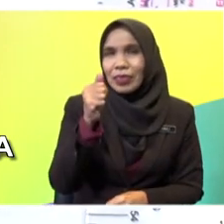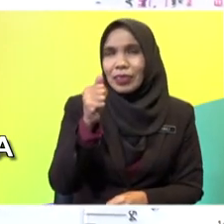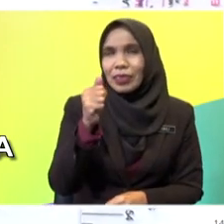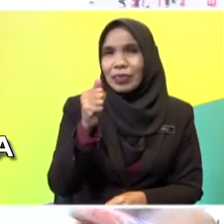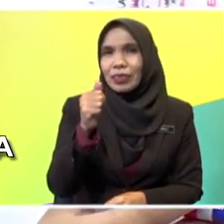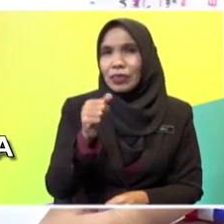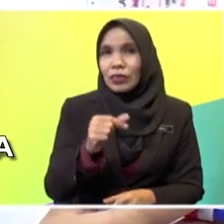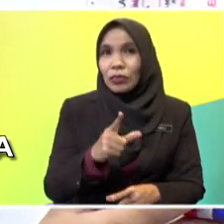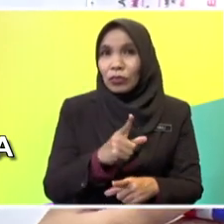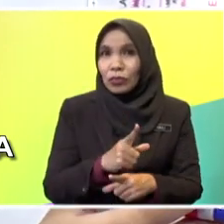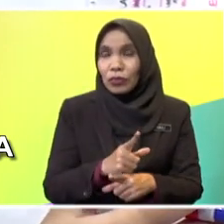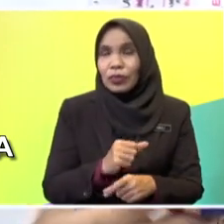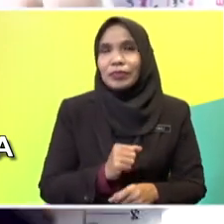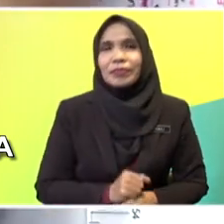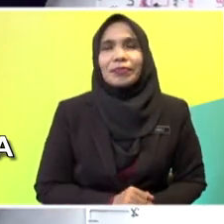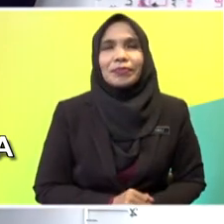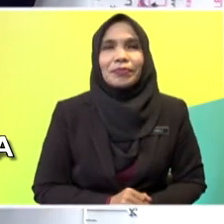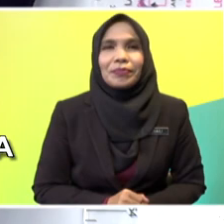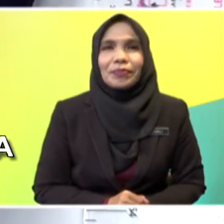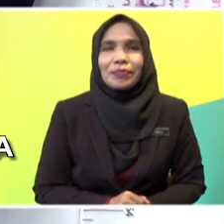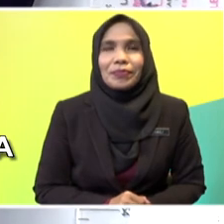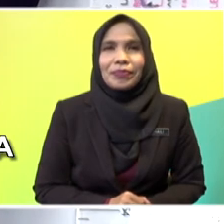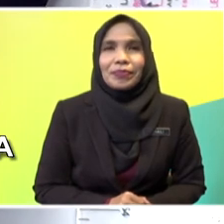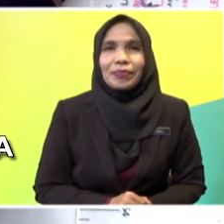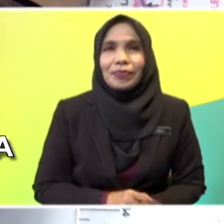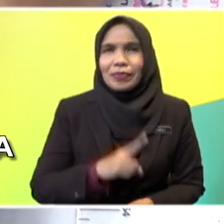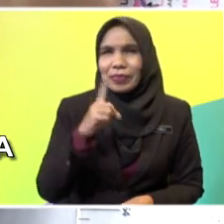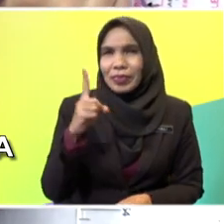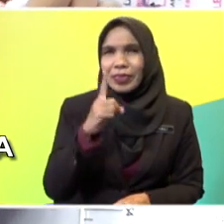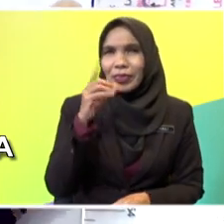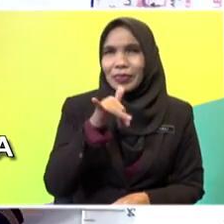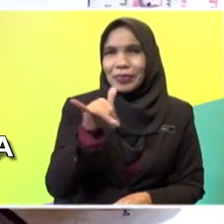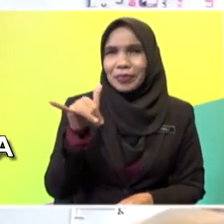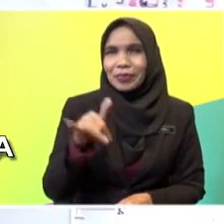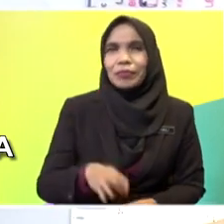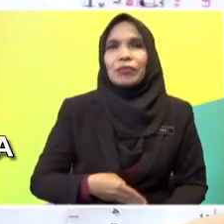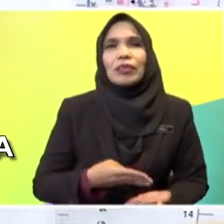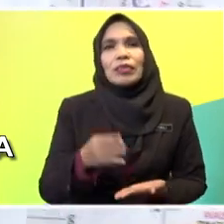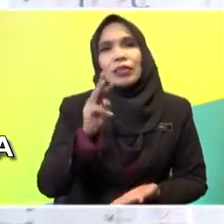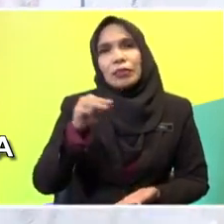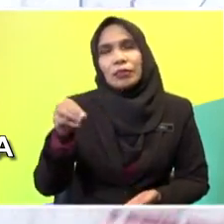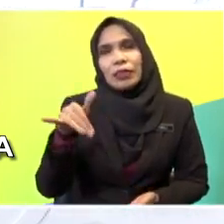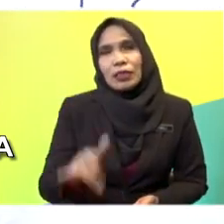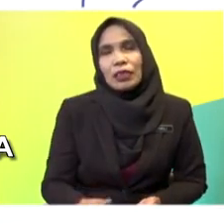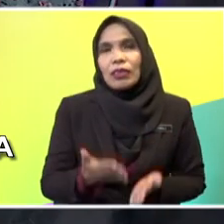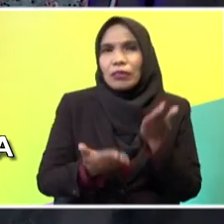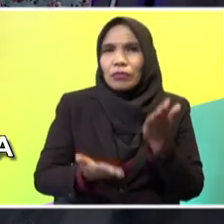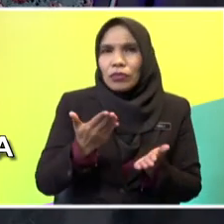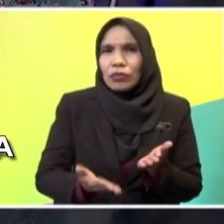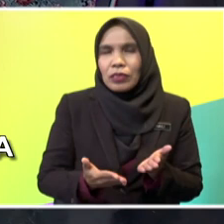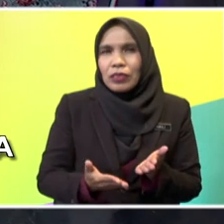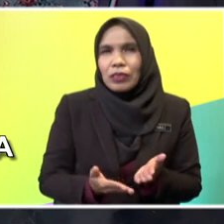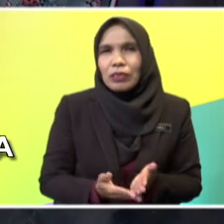saja. Okey. Selalunya kan cikgu, bagi murid-murid yang mungkin pertama kali masuk ke